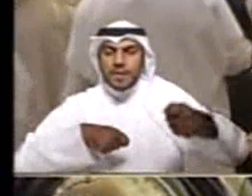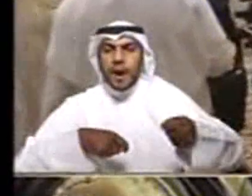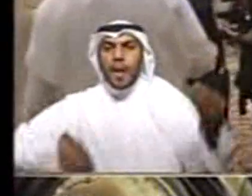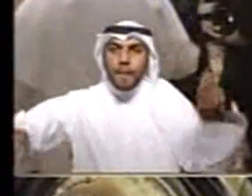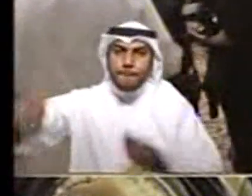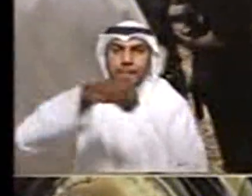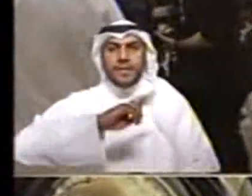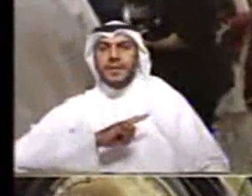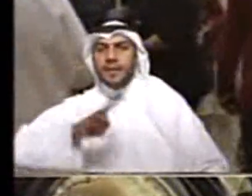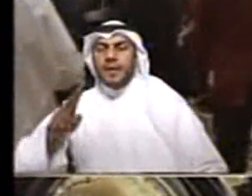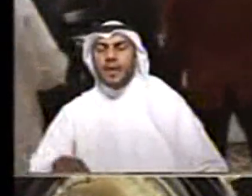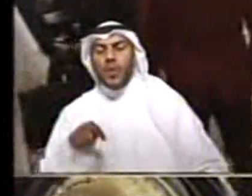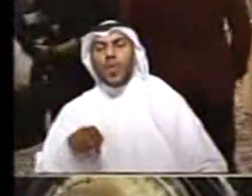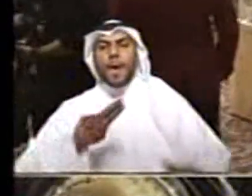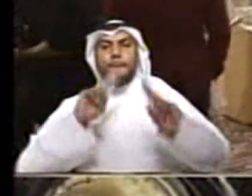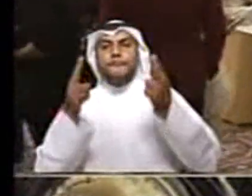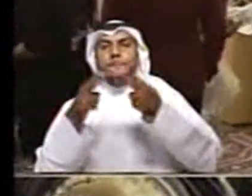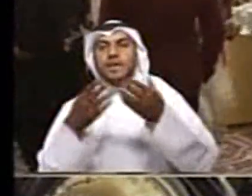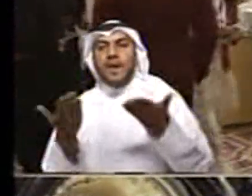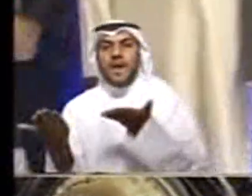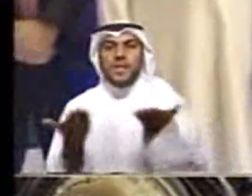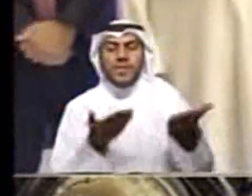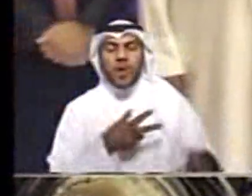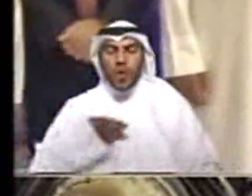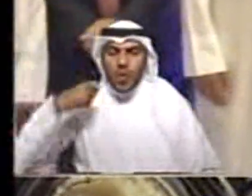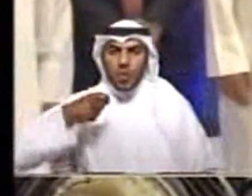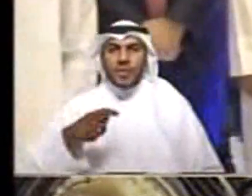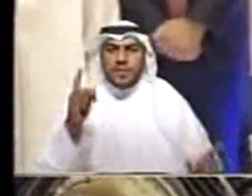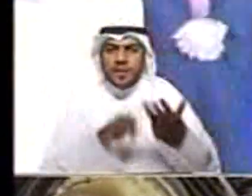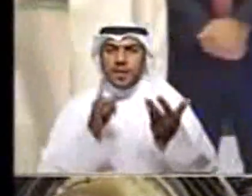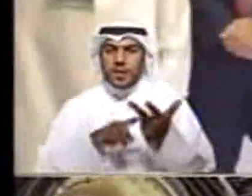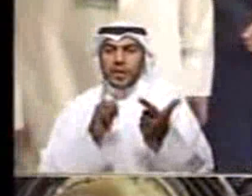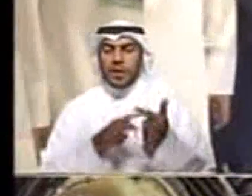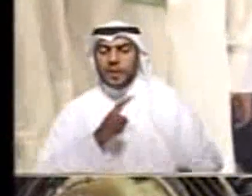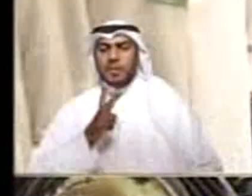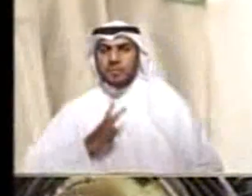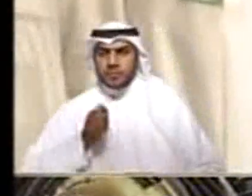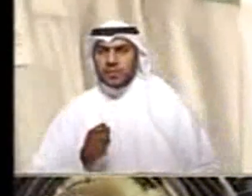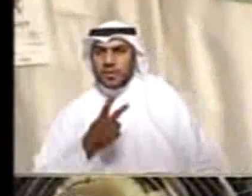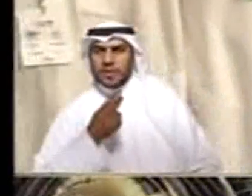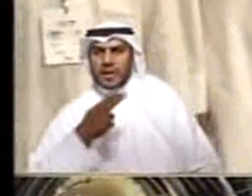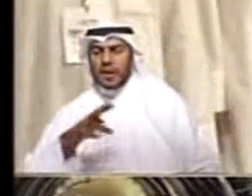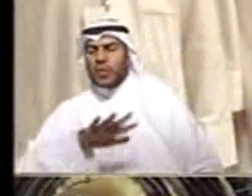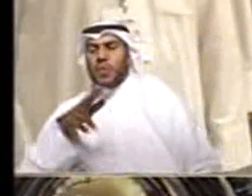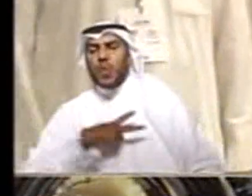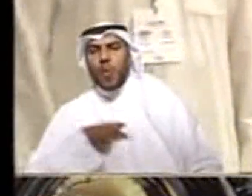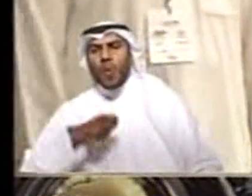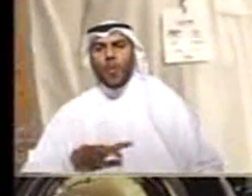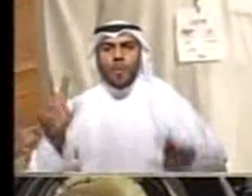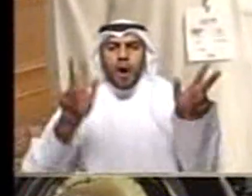ركز عليه الملتقى الذي شارك فيه عدد من الوزراء وكبار الشخصيات الحكومية والاقتصادية